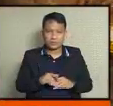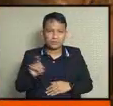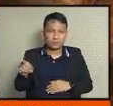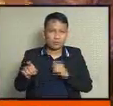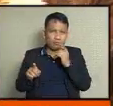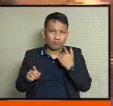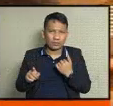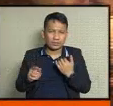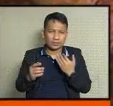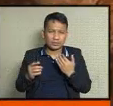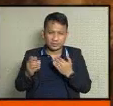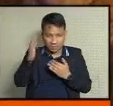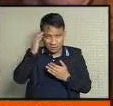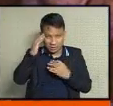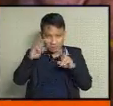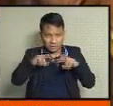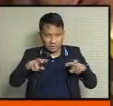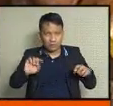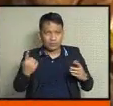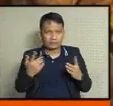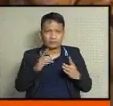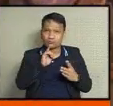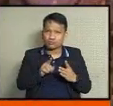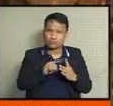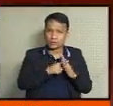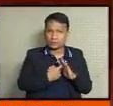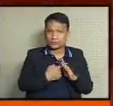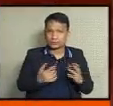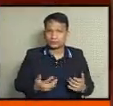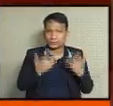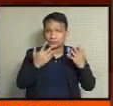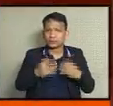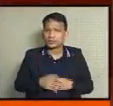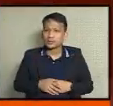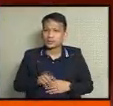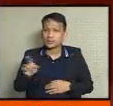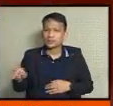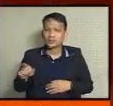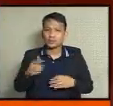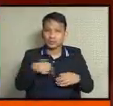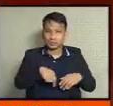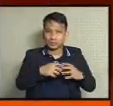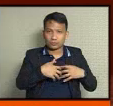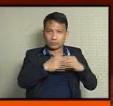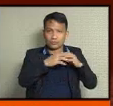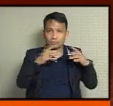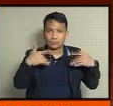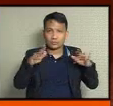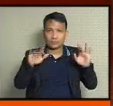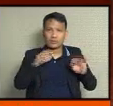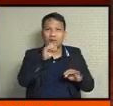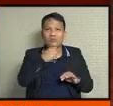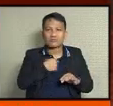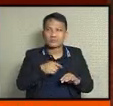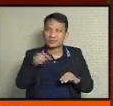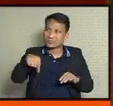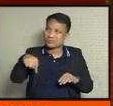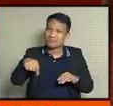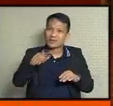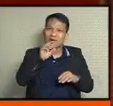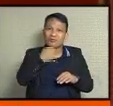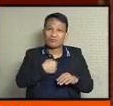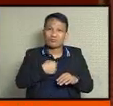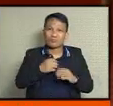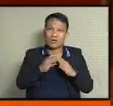pa kung ano ang eksaktong naging mitsa ng apoy. Dito kasi ang design ng mga bahay natin, karamihan dyan mga luma na siyang bahay.